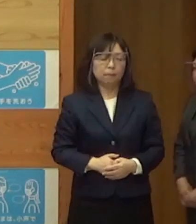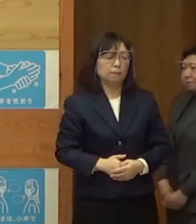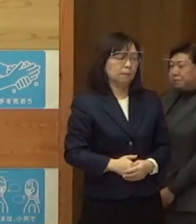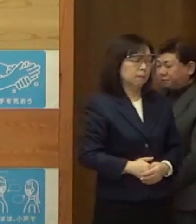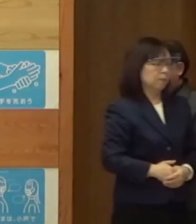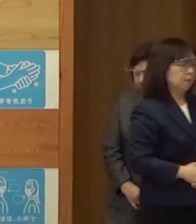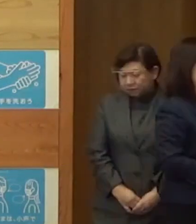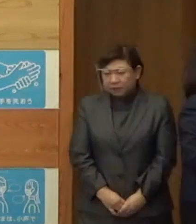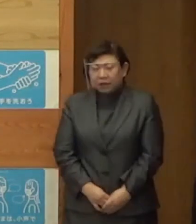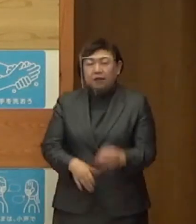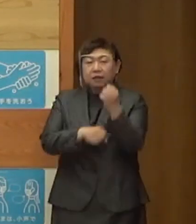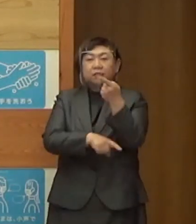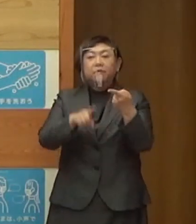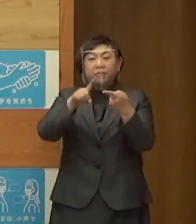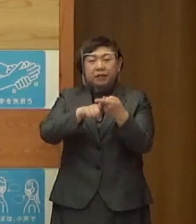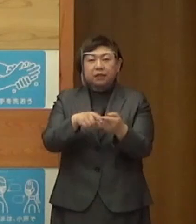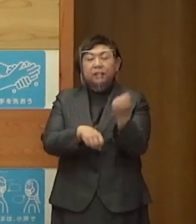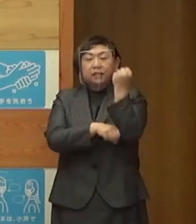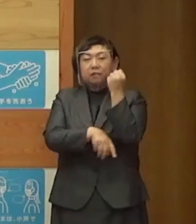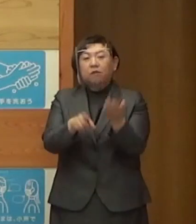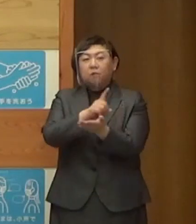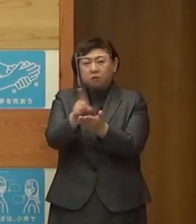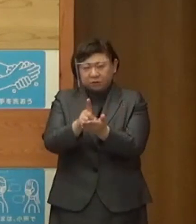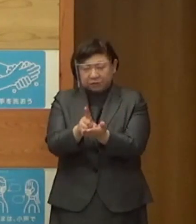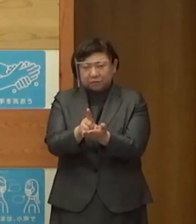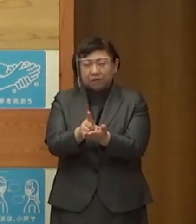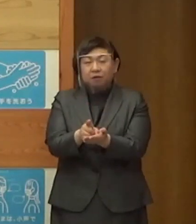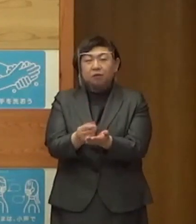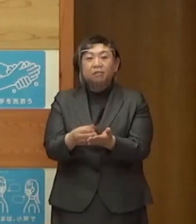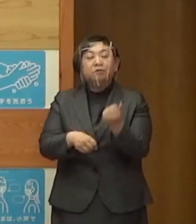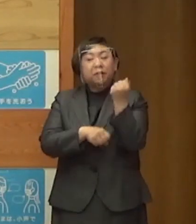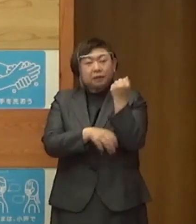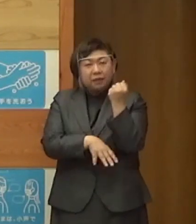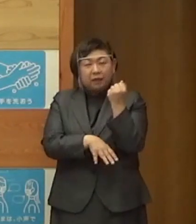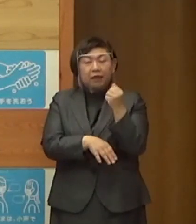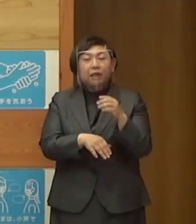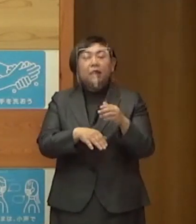さらに基本的対処方針を踏まえまして、道の